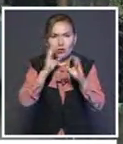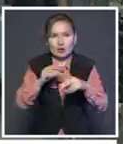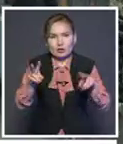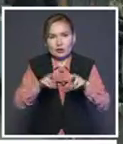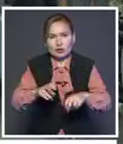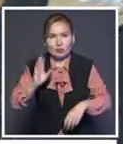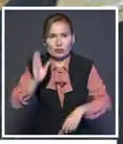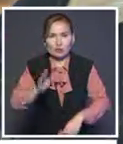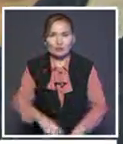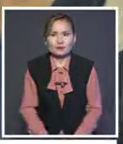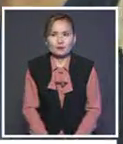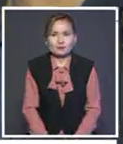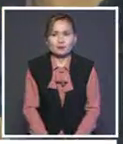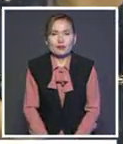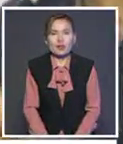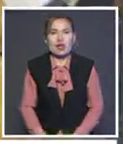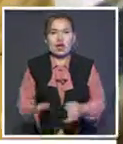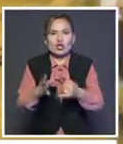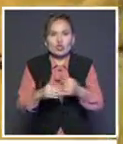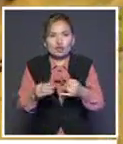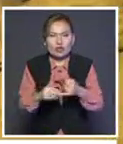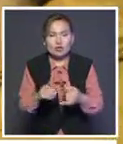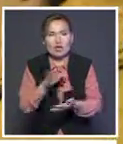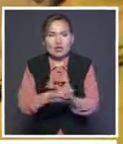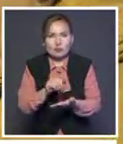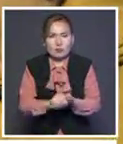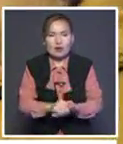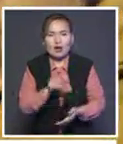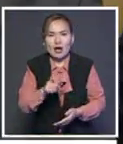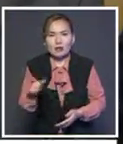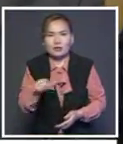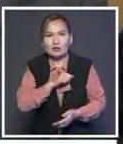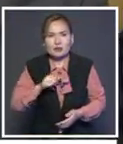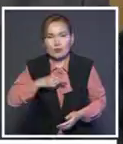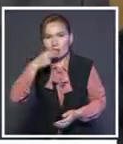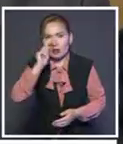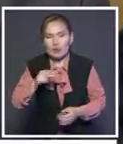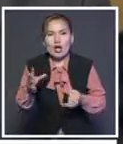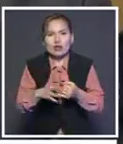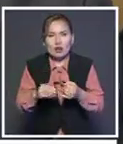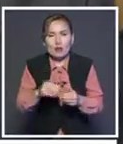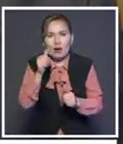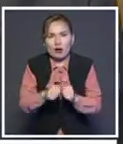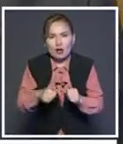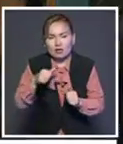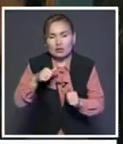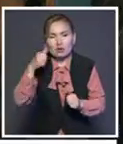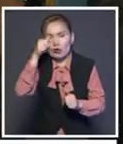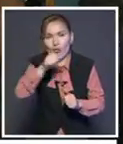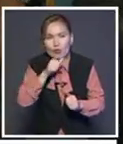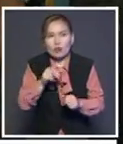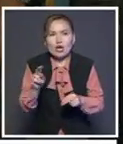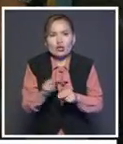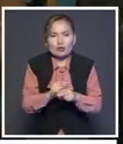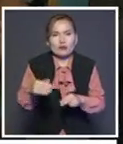тексеретін боламыз. Жердің тозып кетуіне тұрғындардың өздері кінәлі дейді мамандар. Себебі топырақты жиі өңдеп отырған ешкім жоқ.